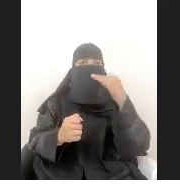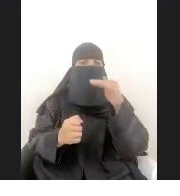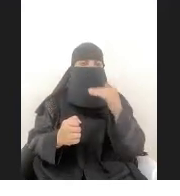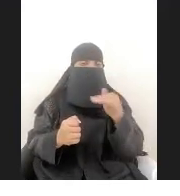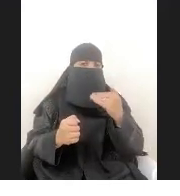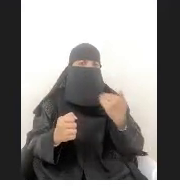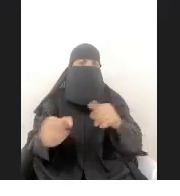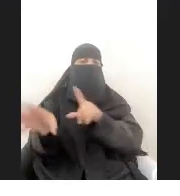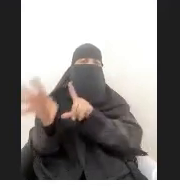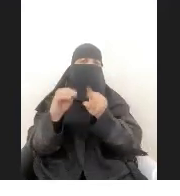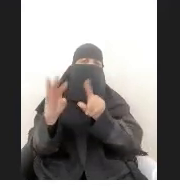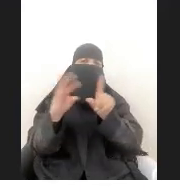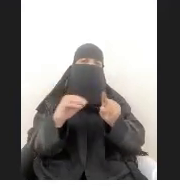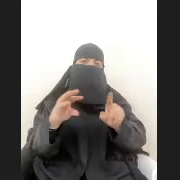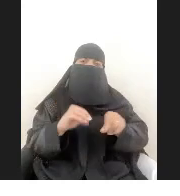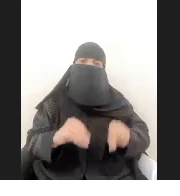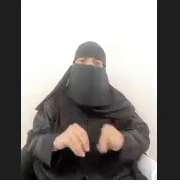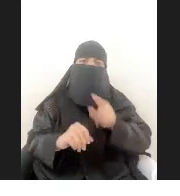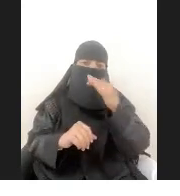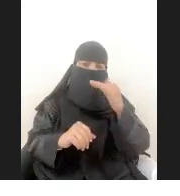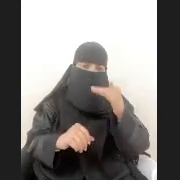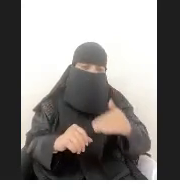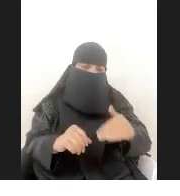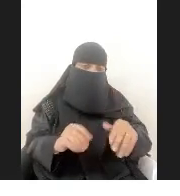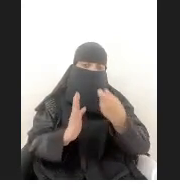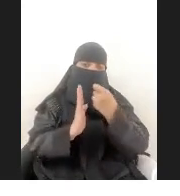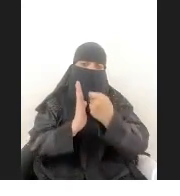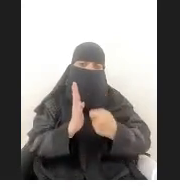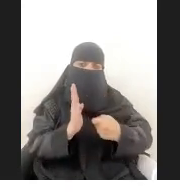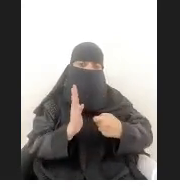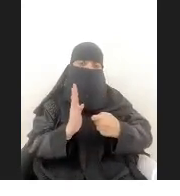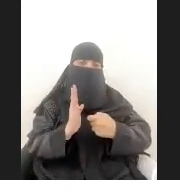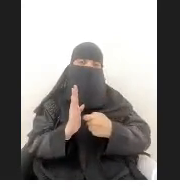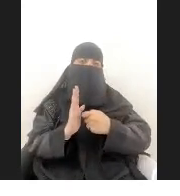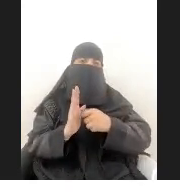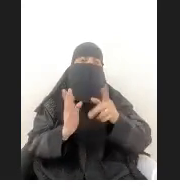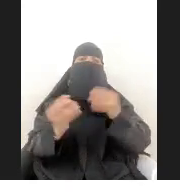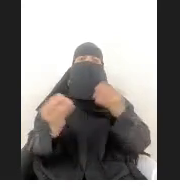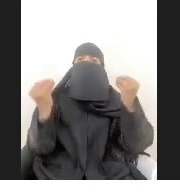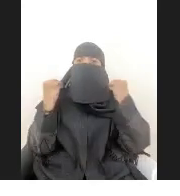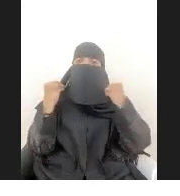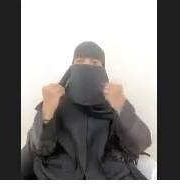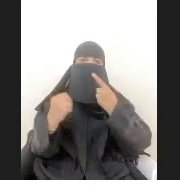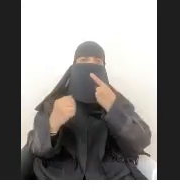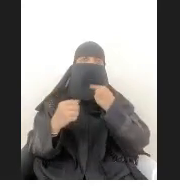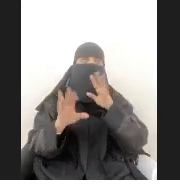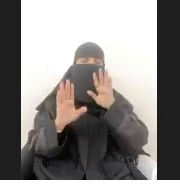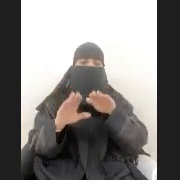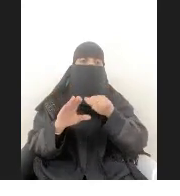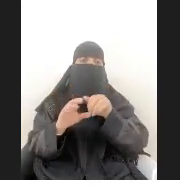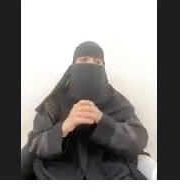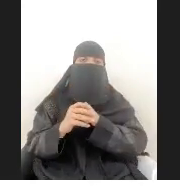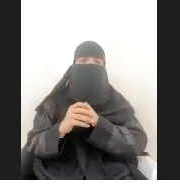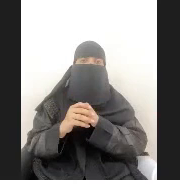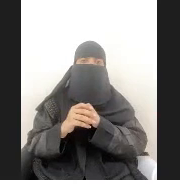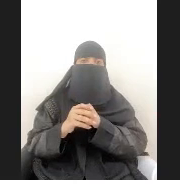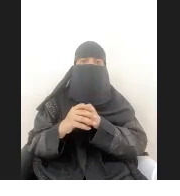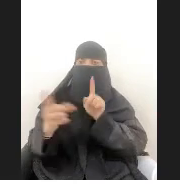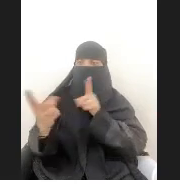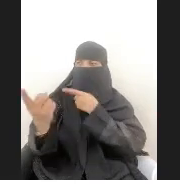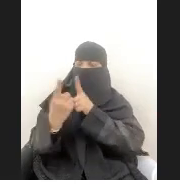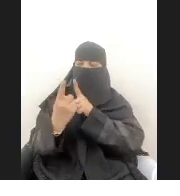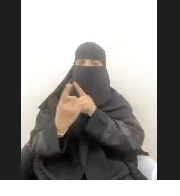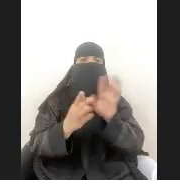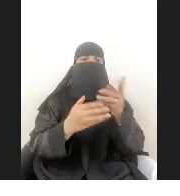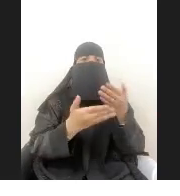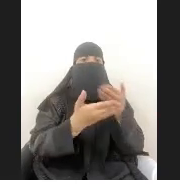حاطة لنفسها إيش الأشياء اللي هتسويها face to face وإيش الأنشطة اللي هتسويها online. آخر شيء حابة أقول